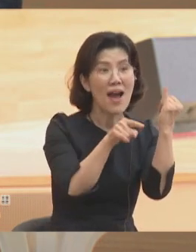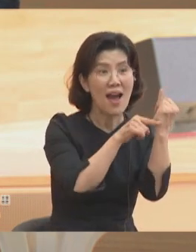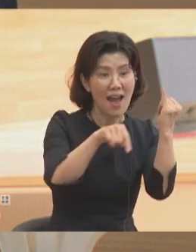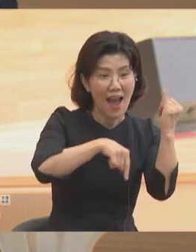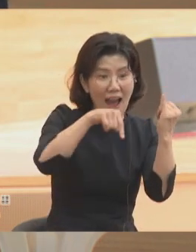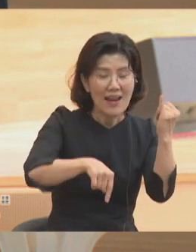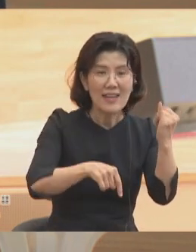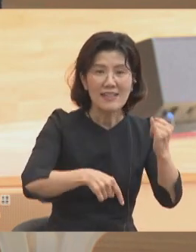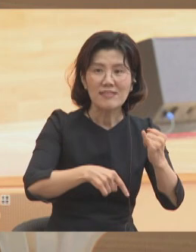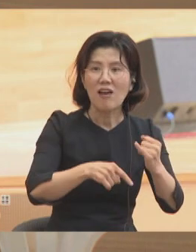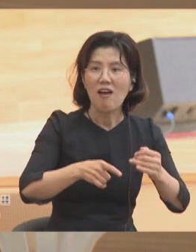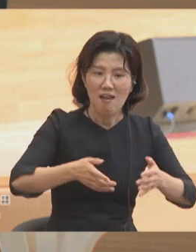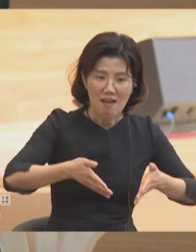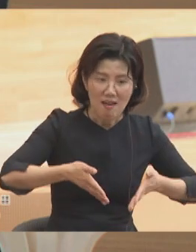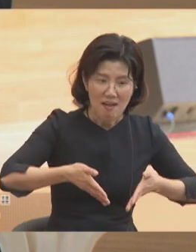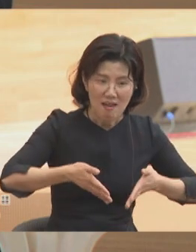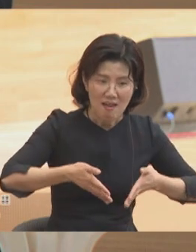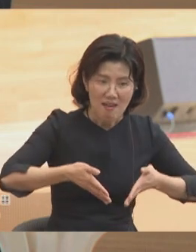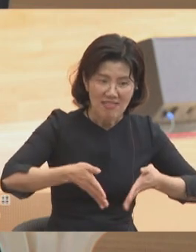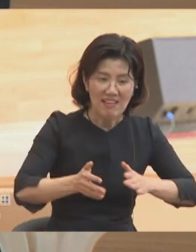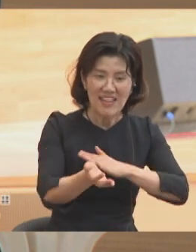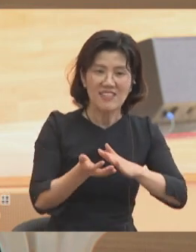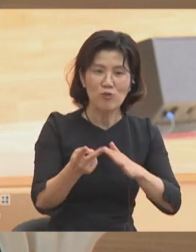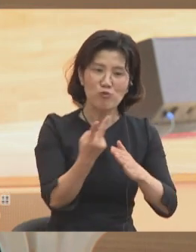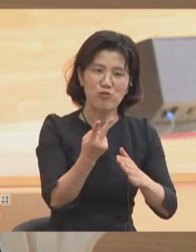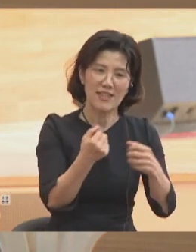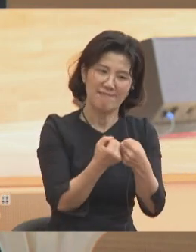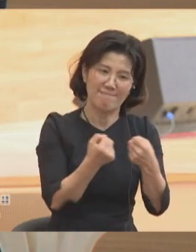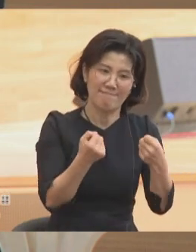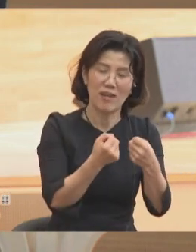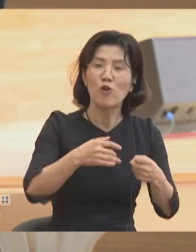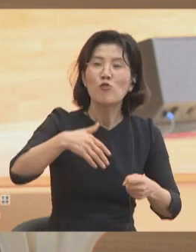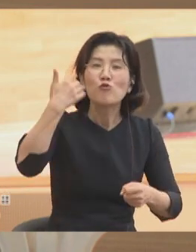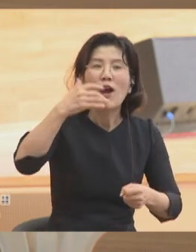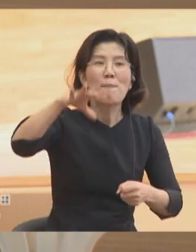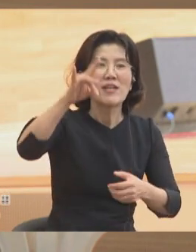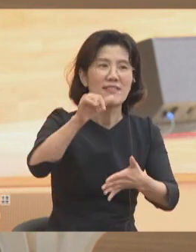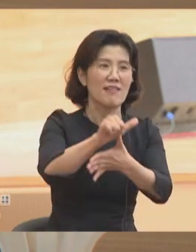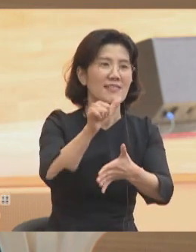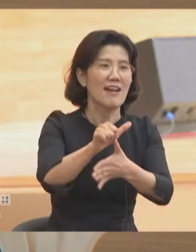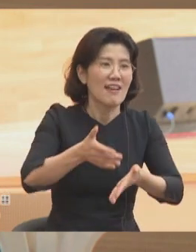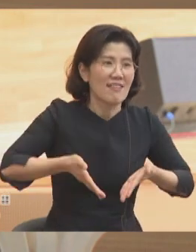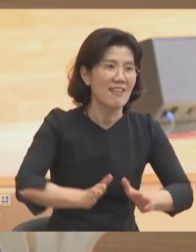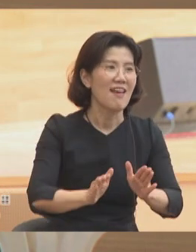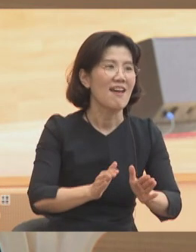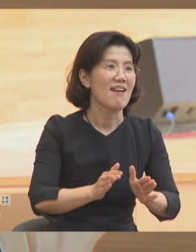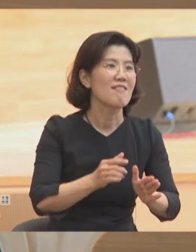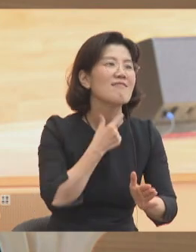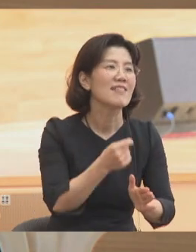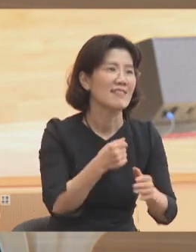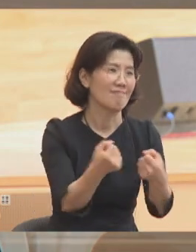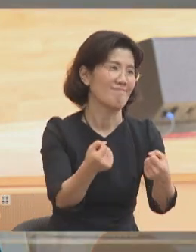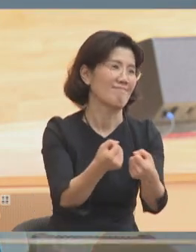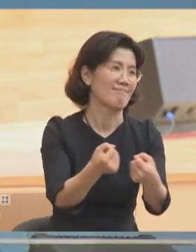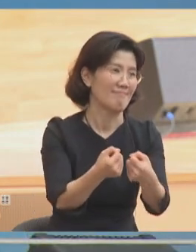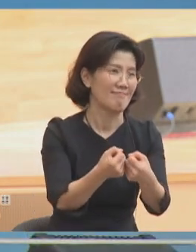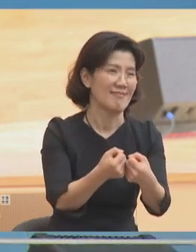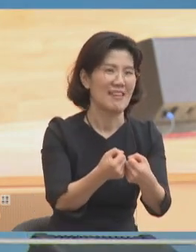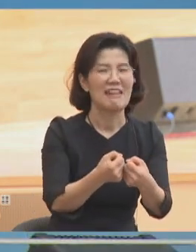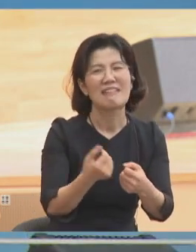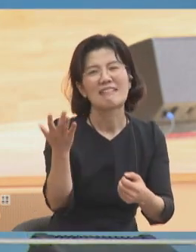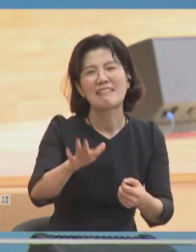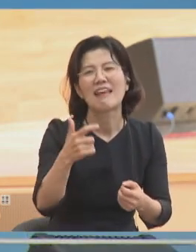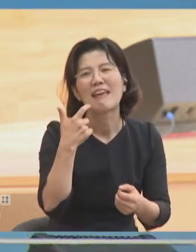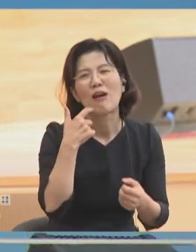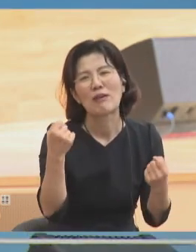싸웠을까요 누가 먼저 나올 것이냐 누가 먼저 장자가 될 것이냐 그런 나올 때이 야곱이 뒷심이